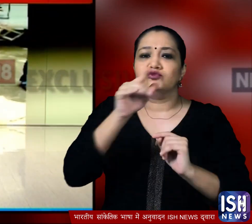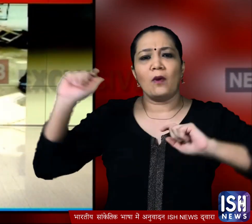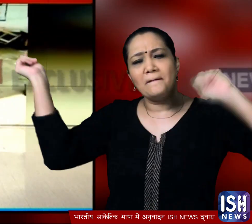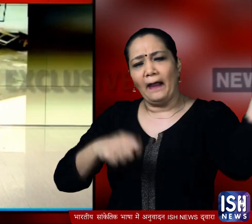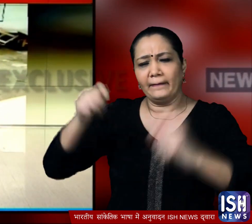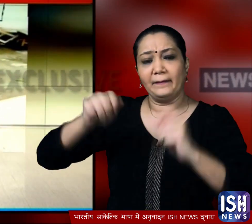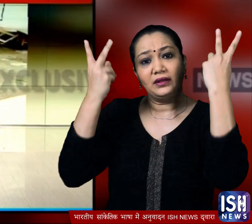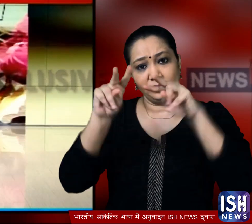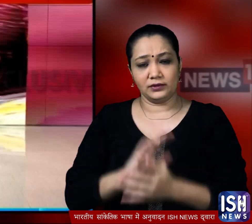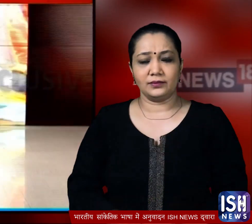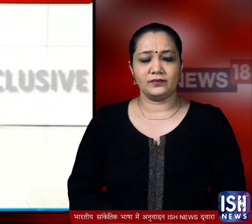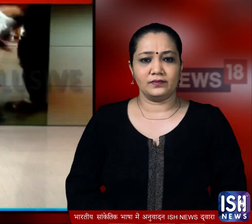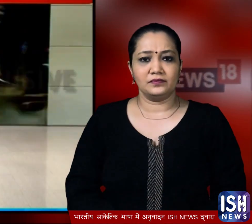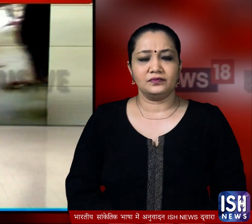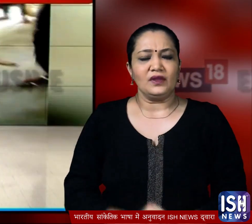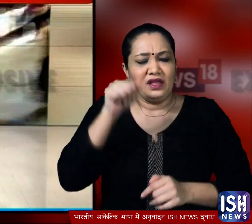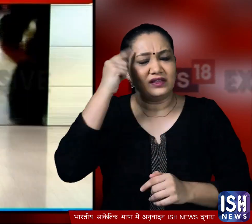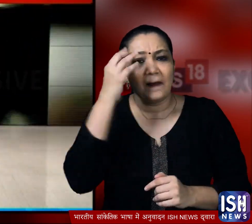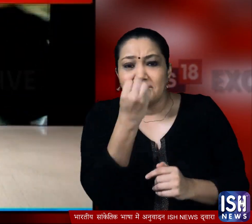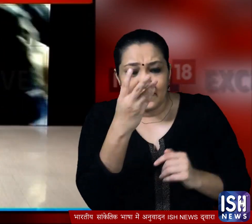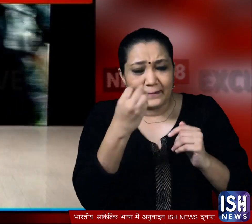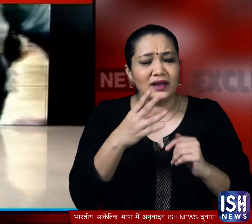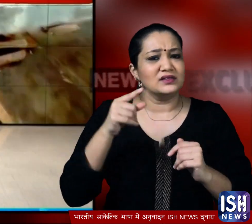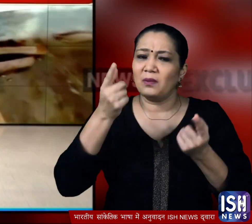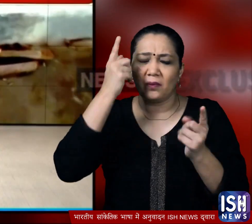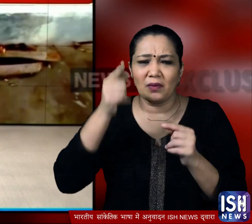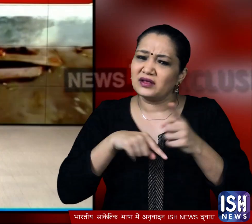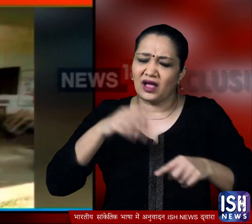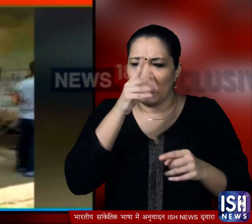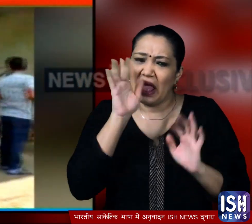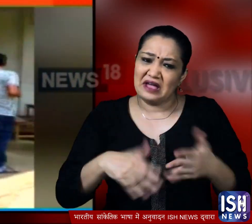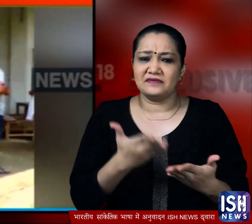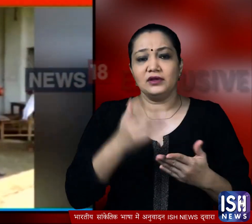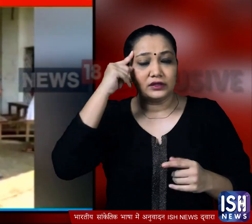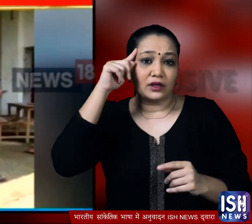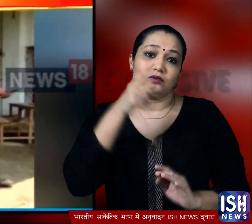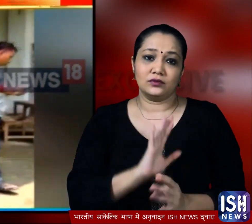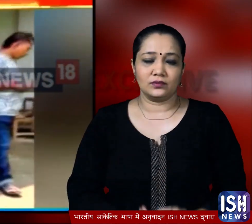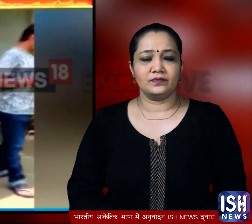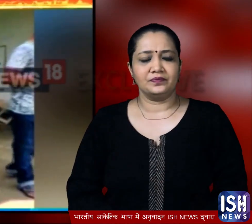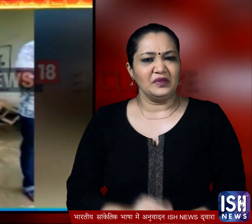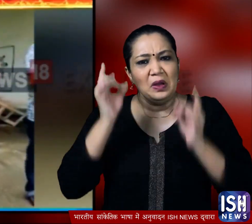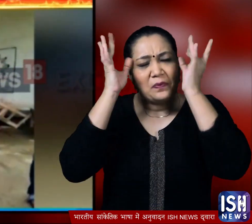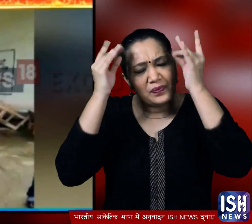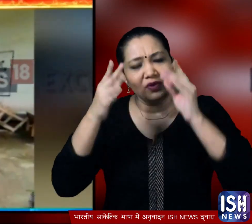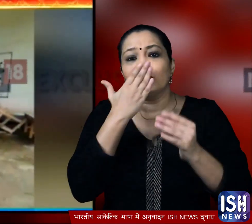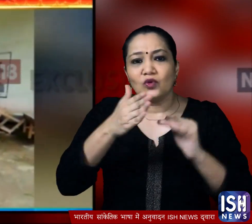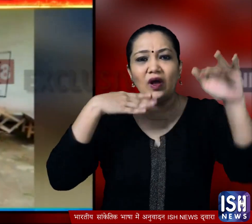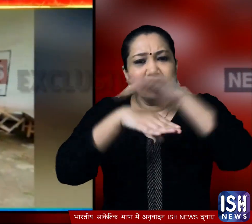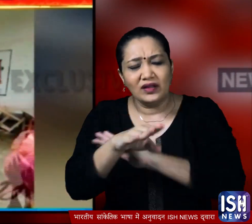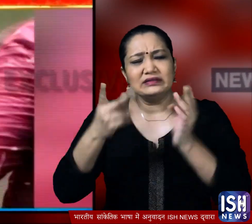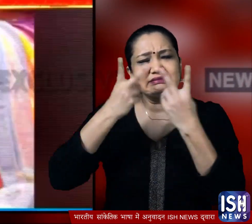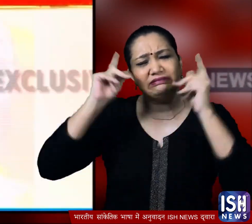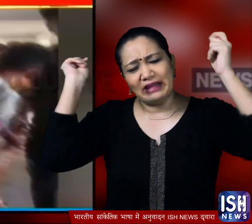दिया। उनका आरोप है कि उन्हें जो नंबर दिए गए उनमें धांधली की गई, जिस पर वो भड़क गए और उन्होंने स्कूल